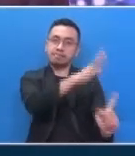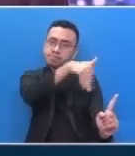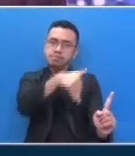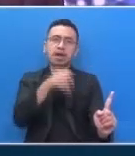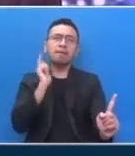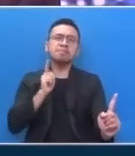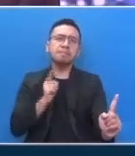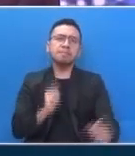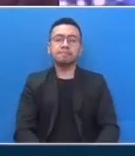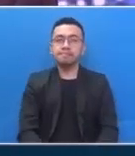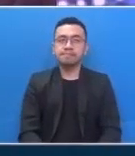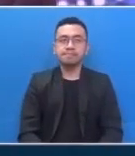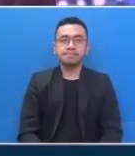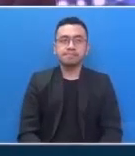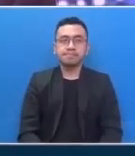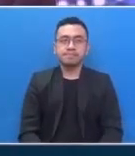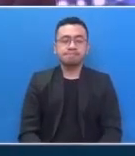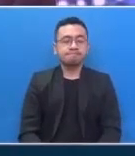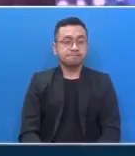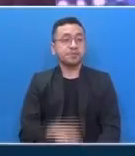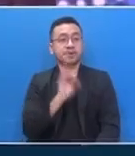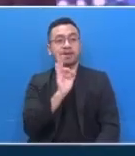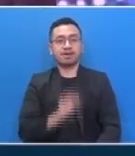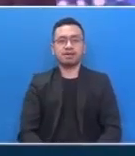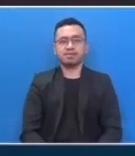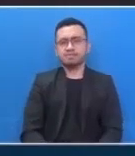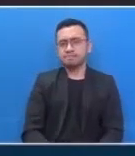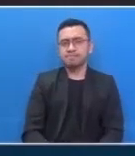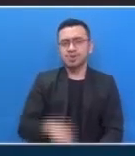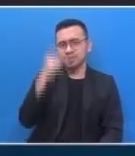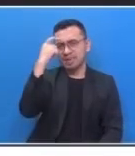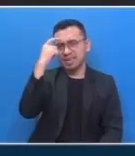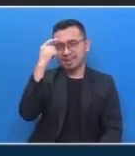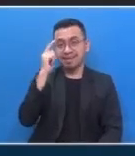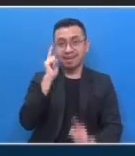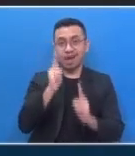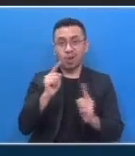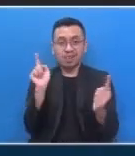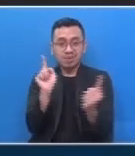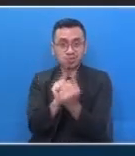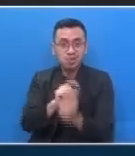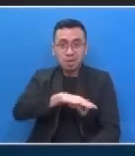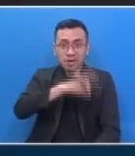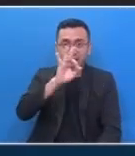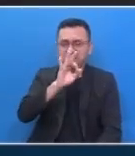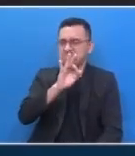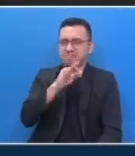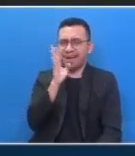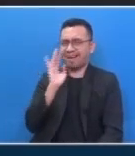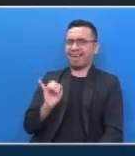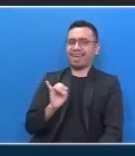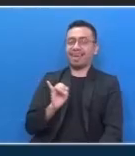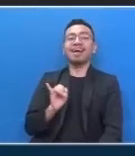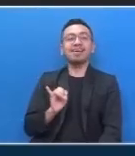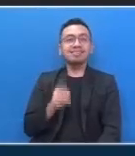Gibran Iya saya pikir e kalau mereka tidak bertemu malah aneh ya pertama kan ada hubungan yang menarik antara Ganjar